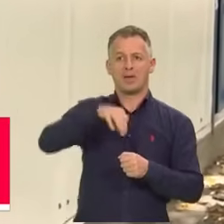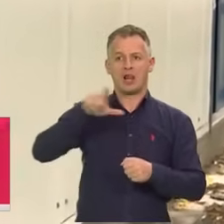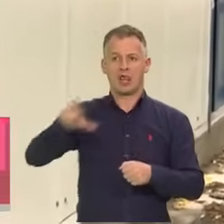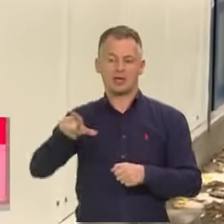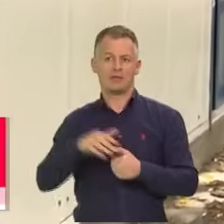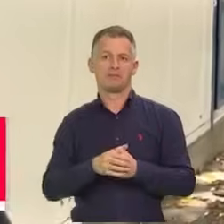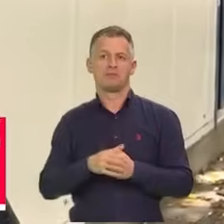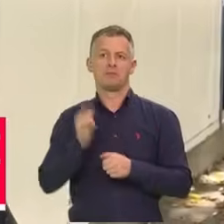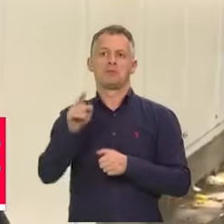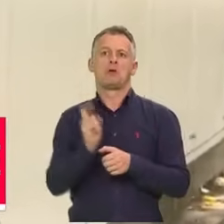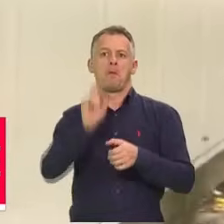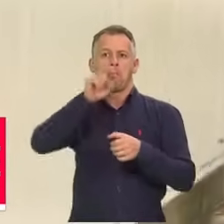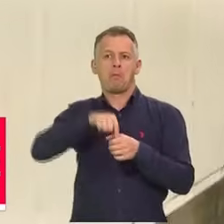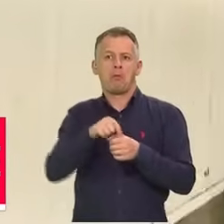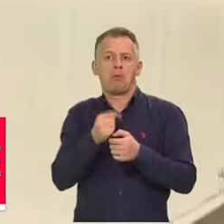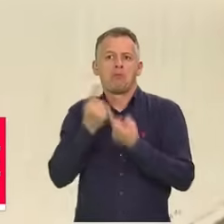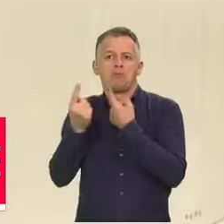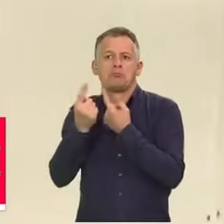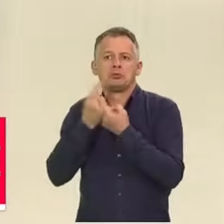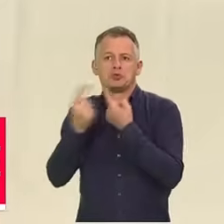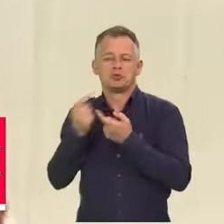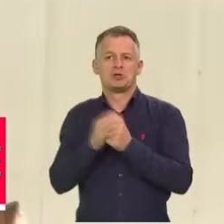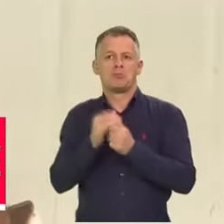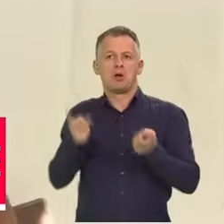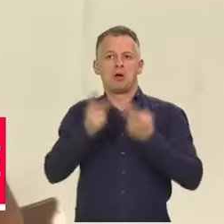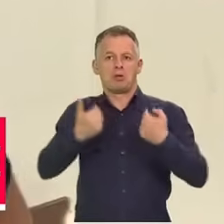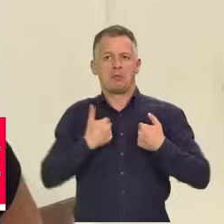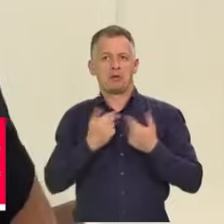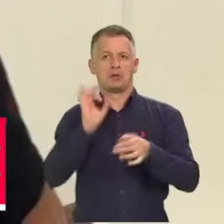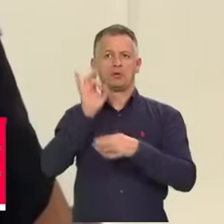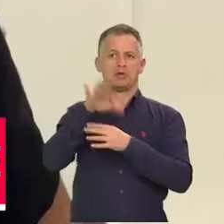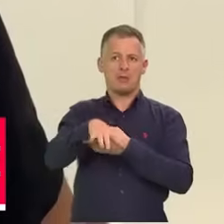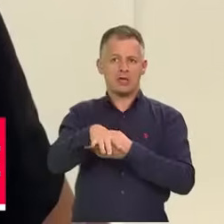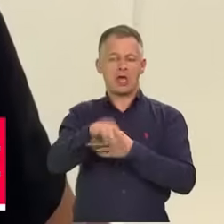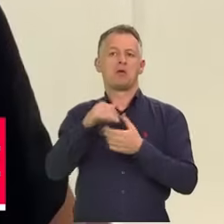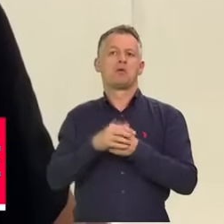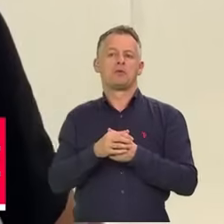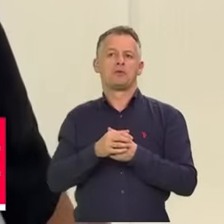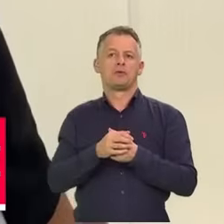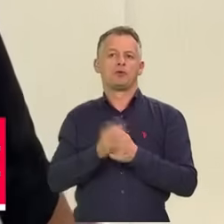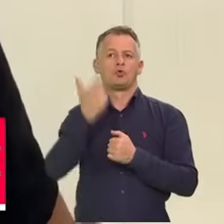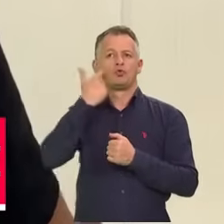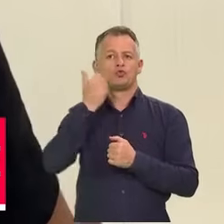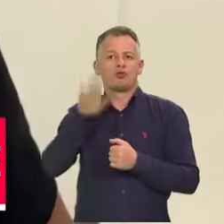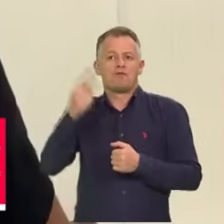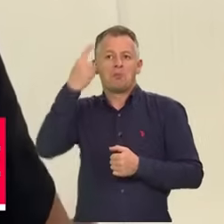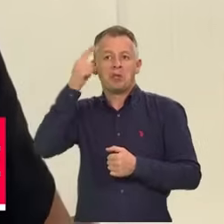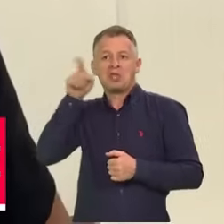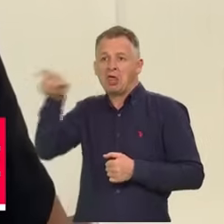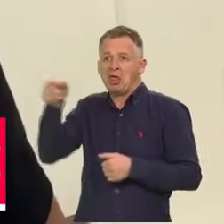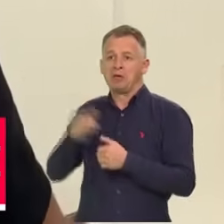să băga în seamă, mă căuta și spunea că îmi trimitea la un moment dat, nu știu ce a fost în capul ei, mi-a